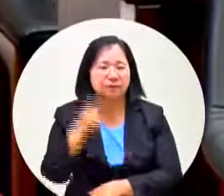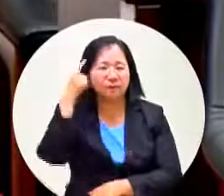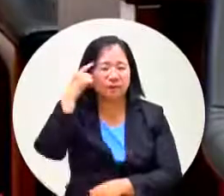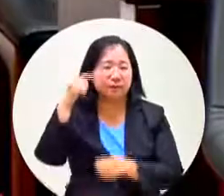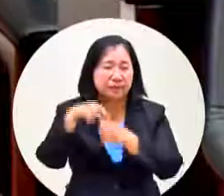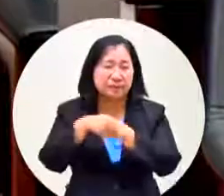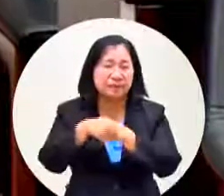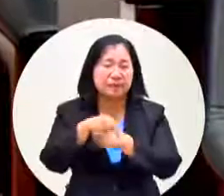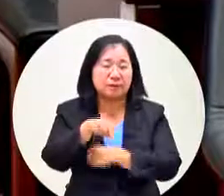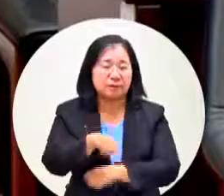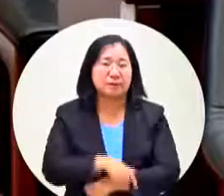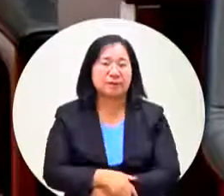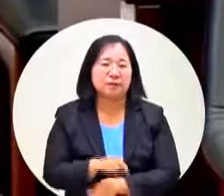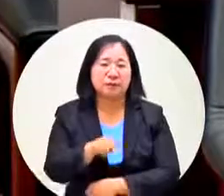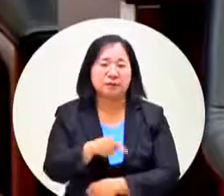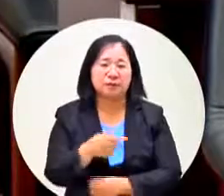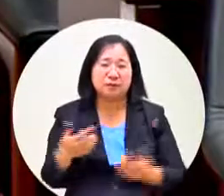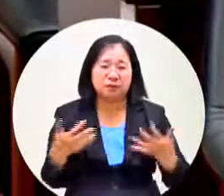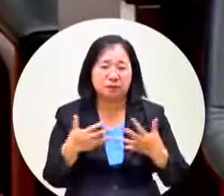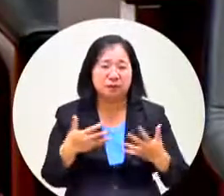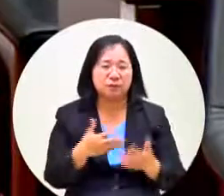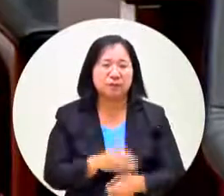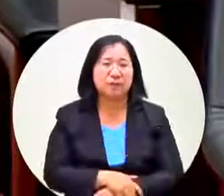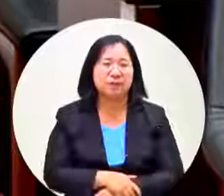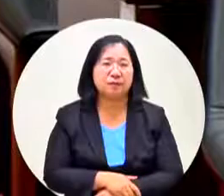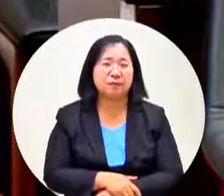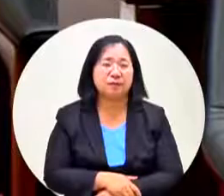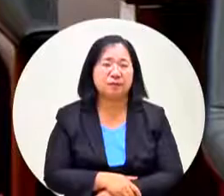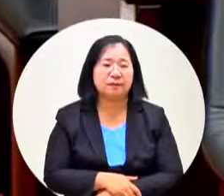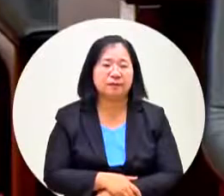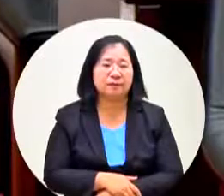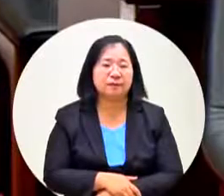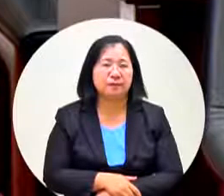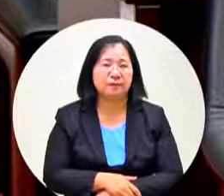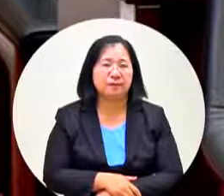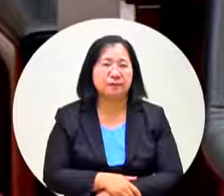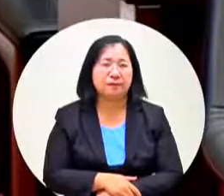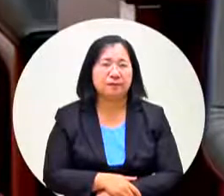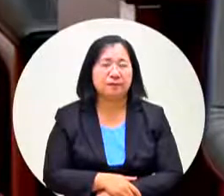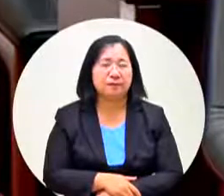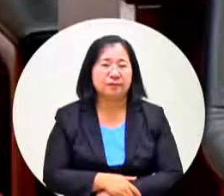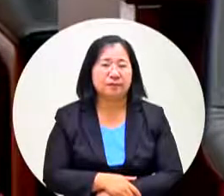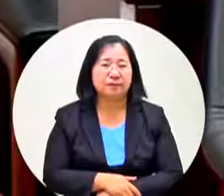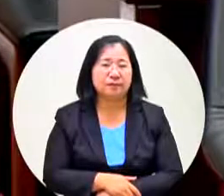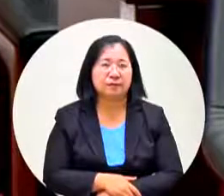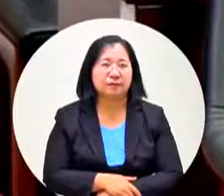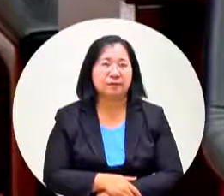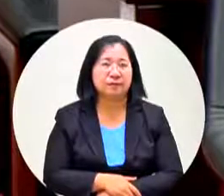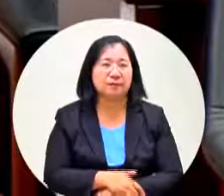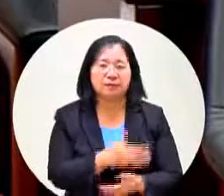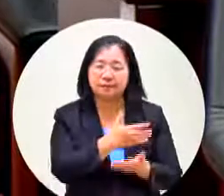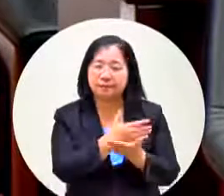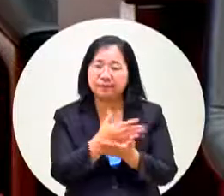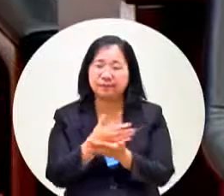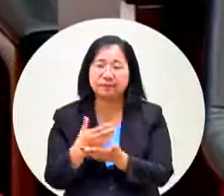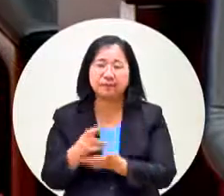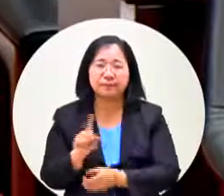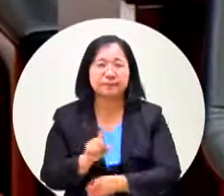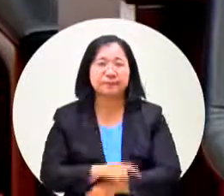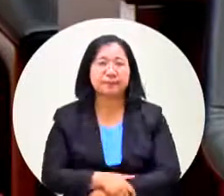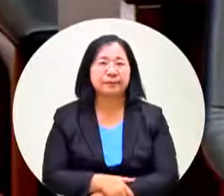都北北的是高工局在管了吼，啊，这条是第二十一线是公路局了吼，啊，是不是说